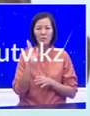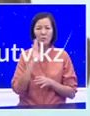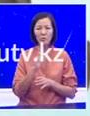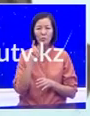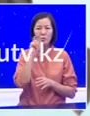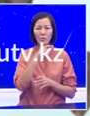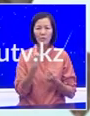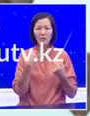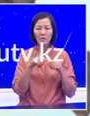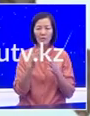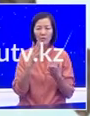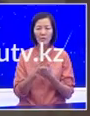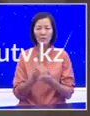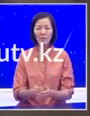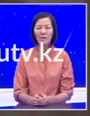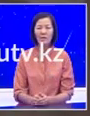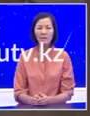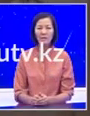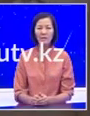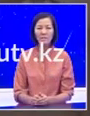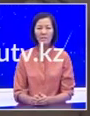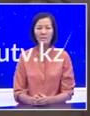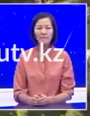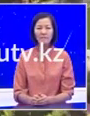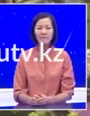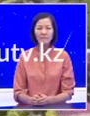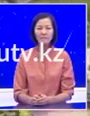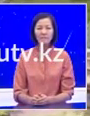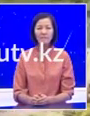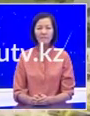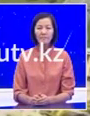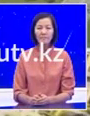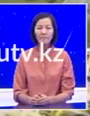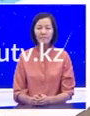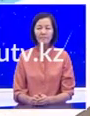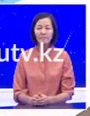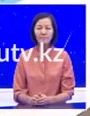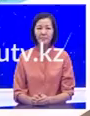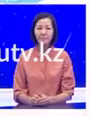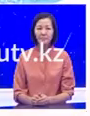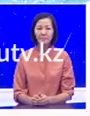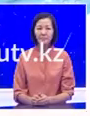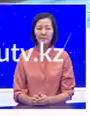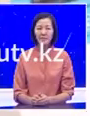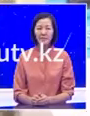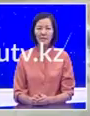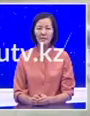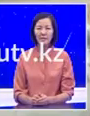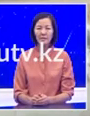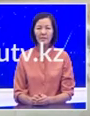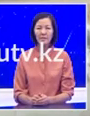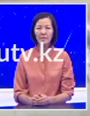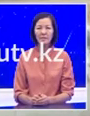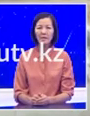үнемдеу технологиясы кепіл. С мая месяца начали строить Каспиан Групп 10 домов.